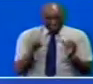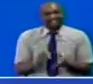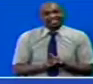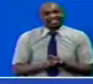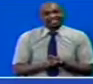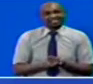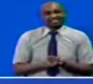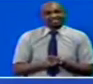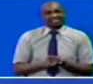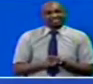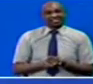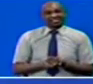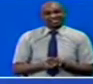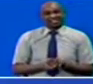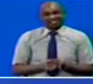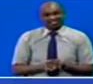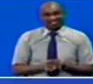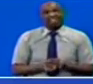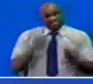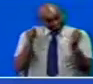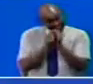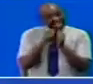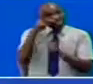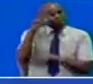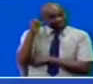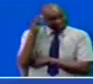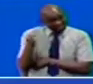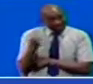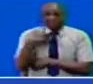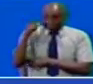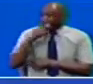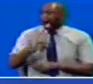Kufika 10 kilometers nikaona matumaini naweza win hiyo race.